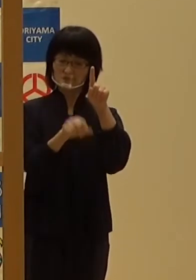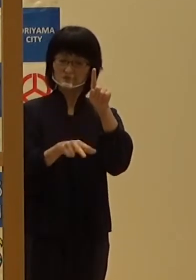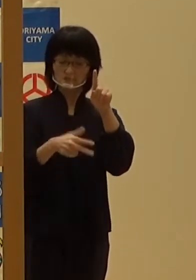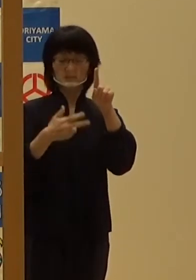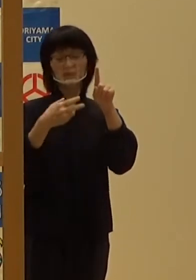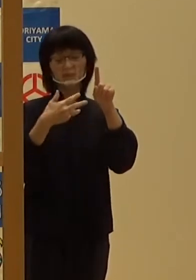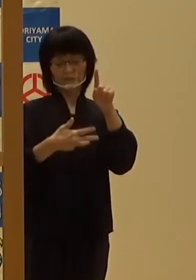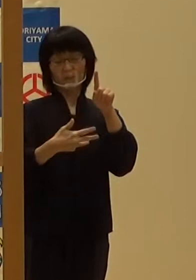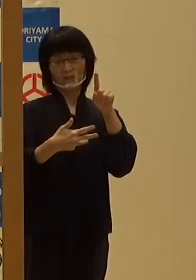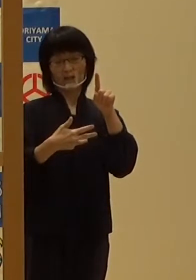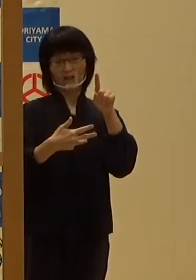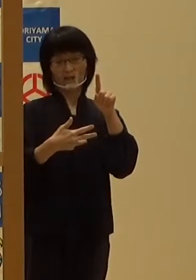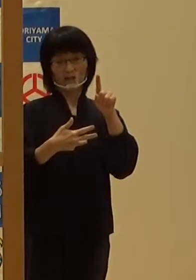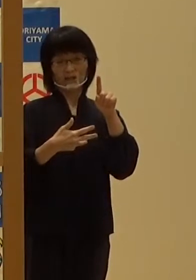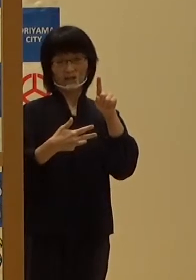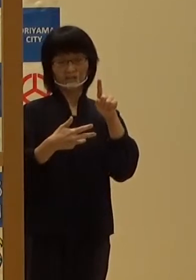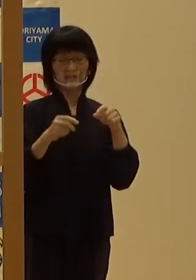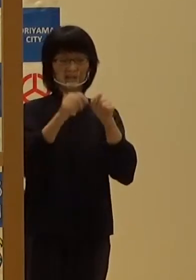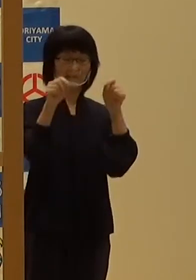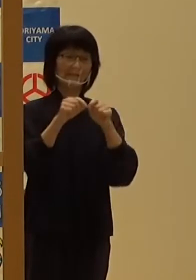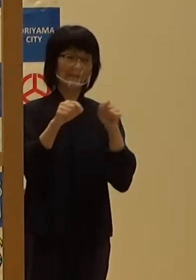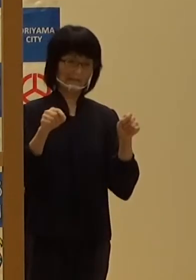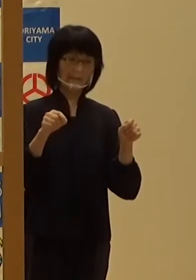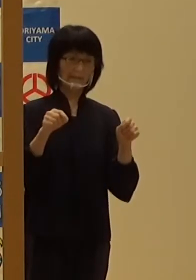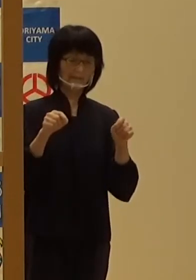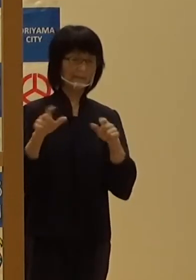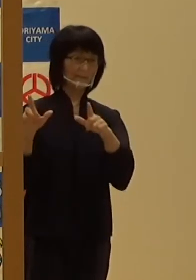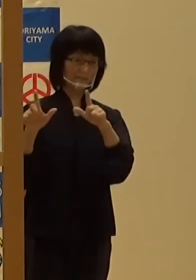日に選定結果について答申